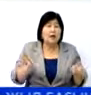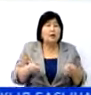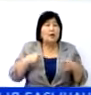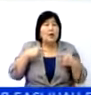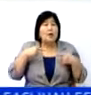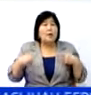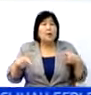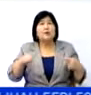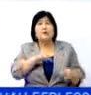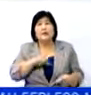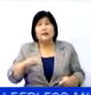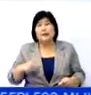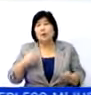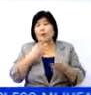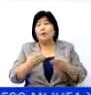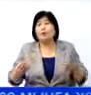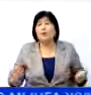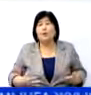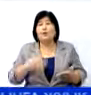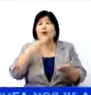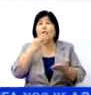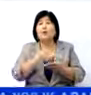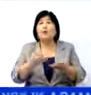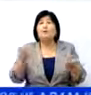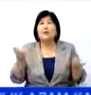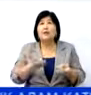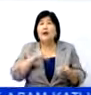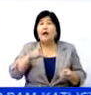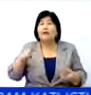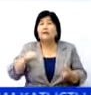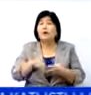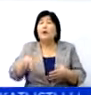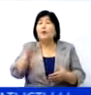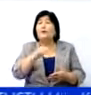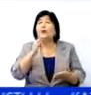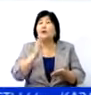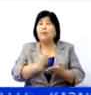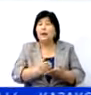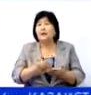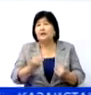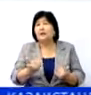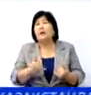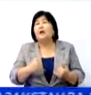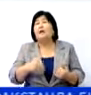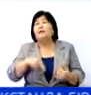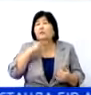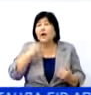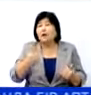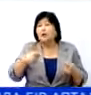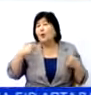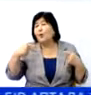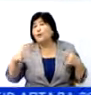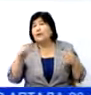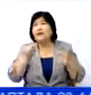түгел өзінің өміріне жауап бермейтін адамдар бар. Ондай адамдардың батыр сынуы, бақ сынуы, өзгені